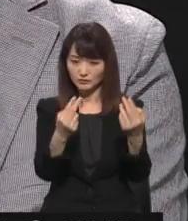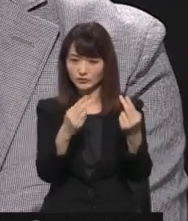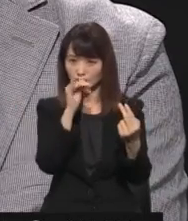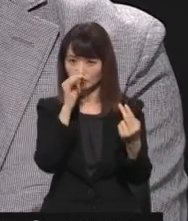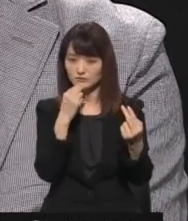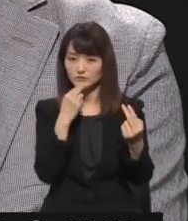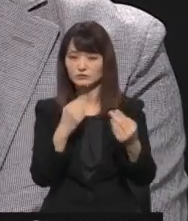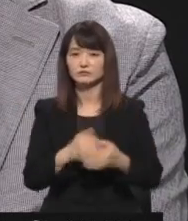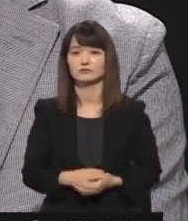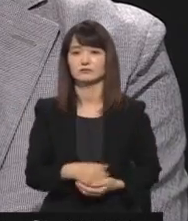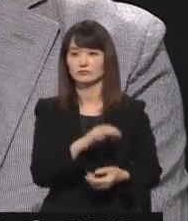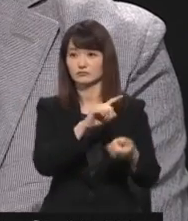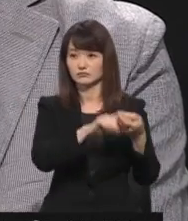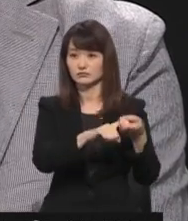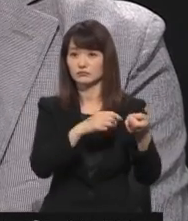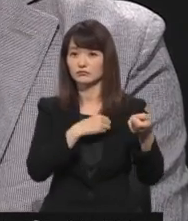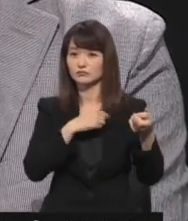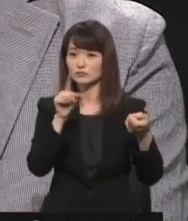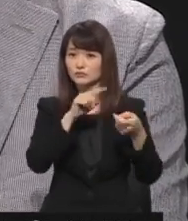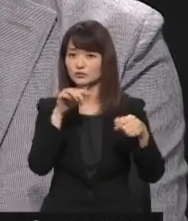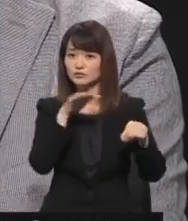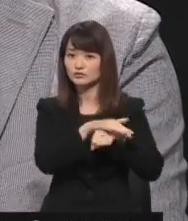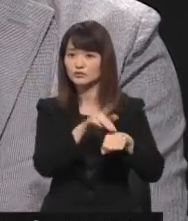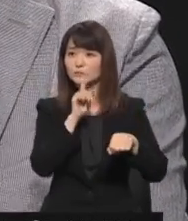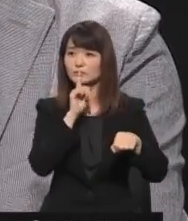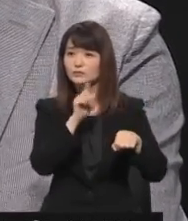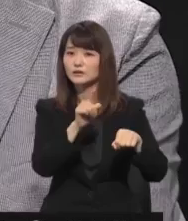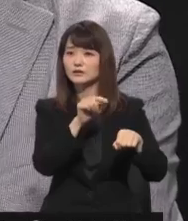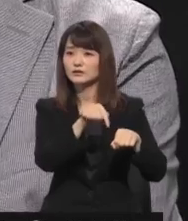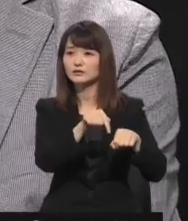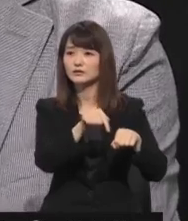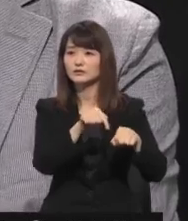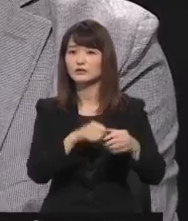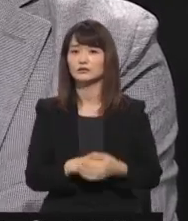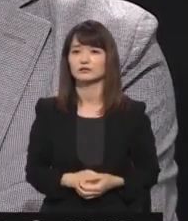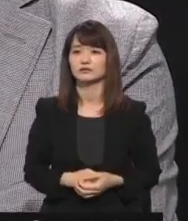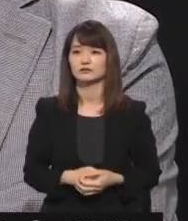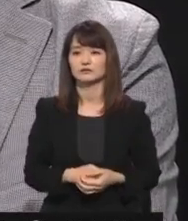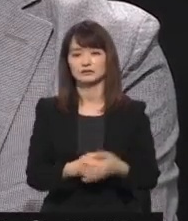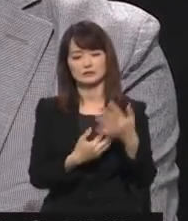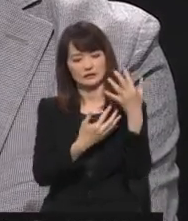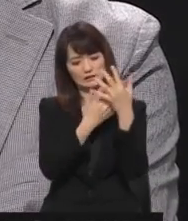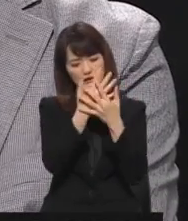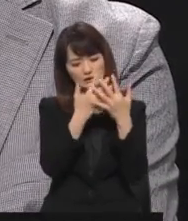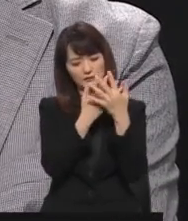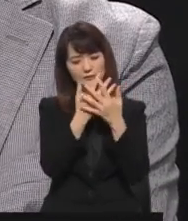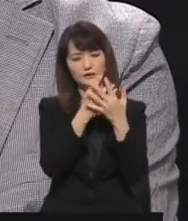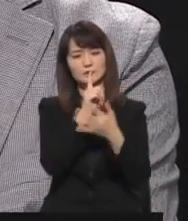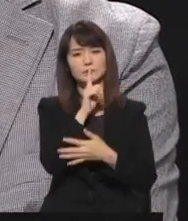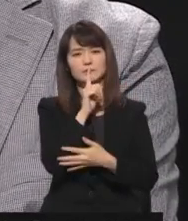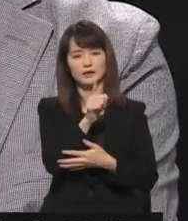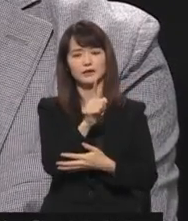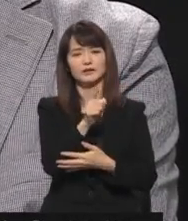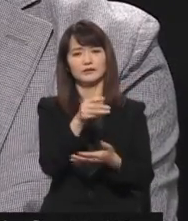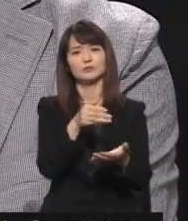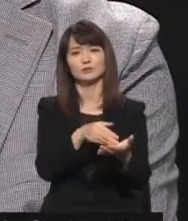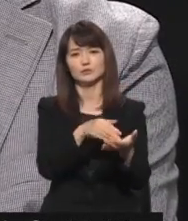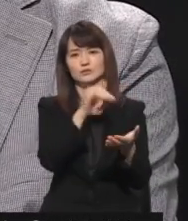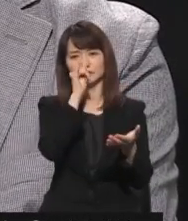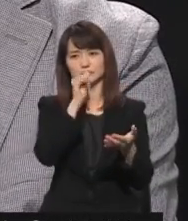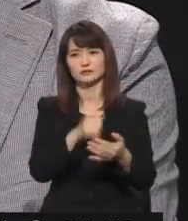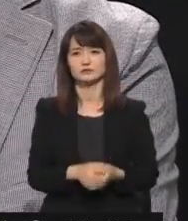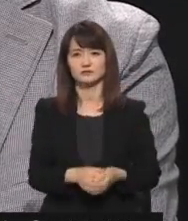그리고 저희 눈에 관원이 어떤 식으로 누가 얘기해 내 지에 대해서도 일단은 우 뚱 그려진 전원 상의 보도들이 나오고 있는 건데